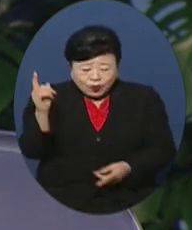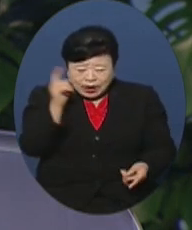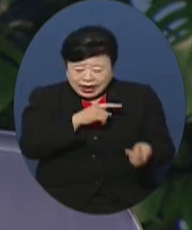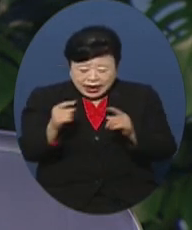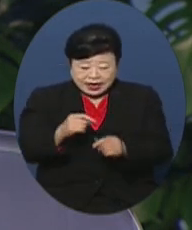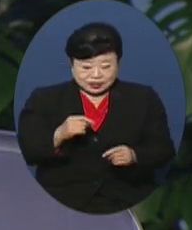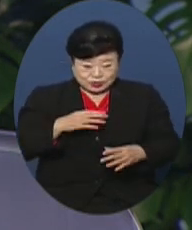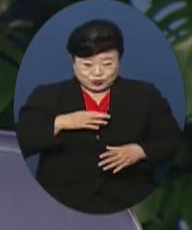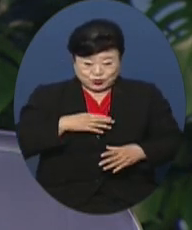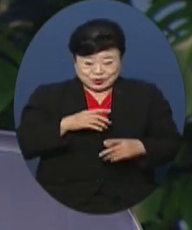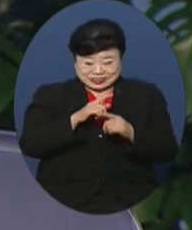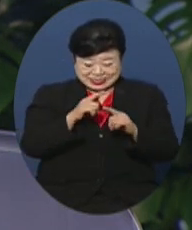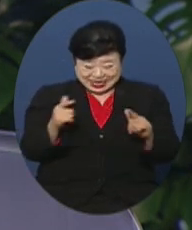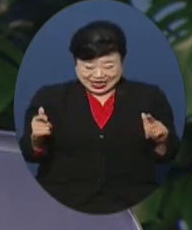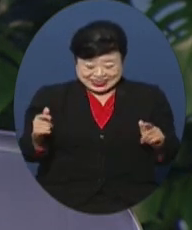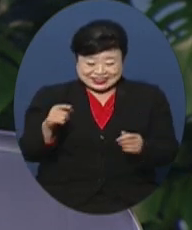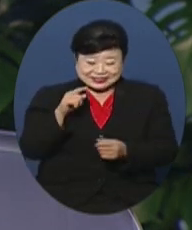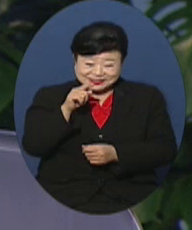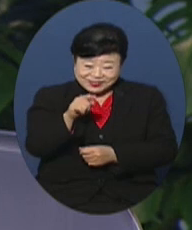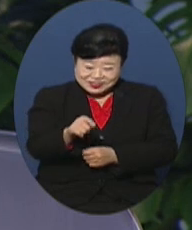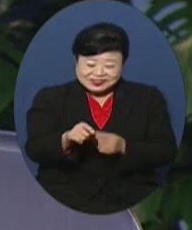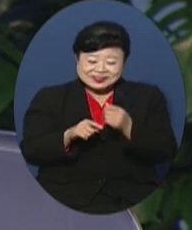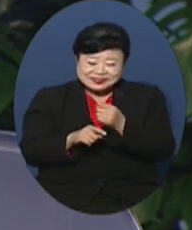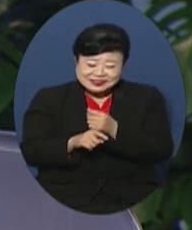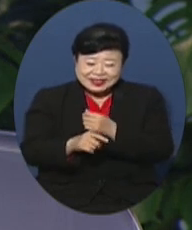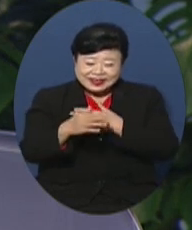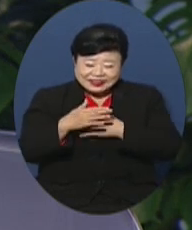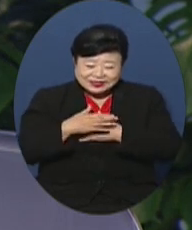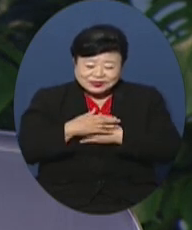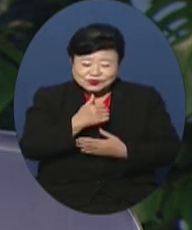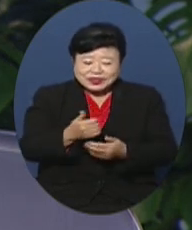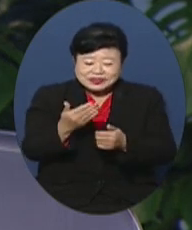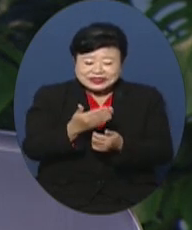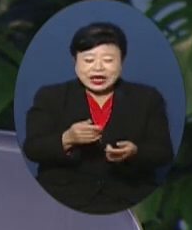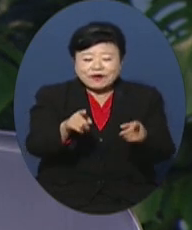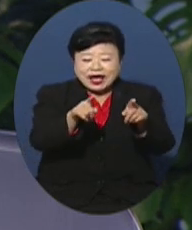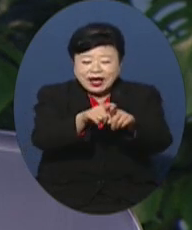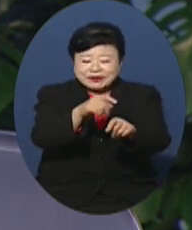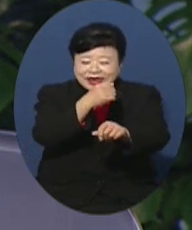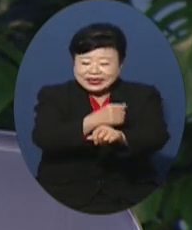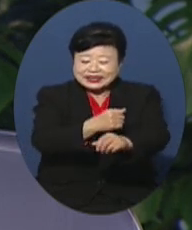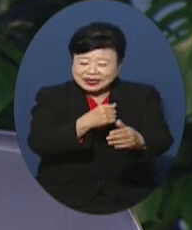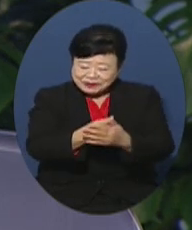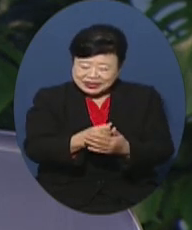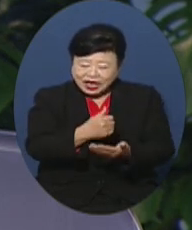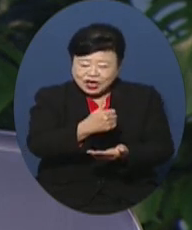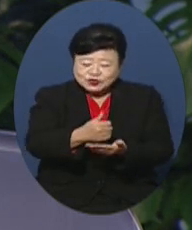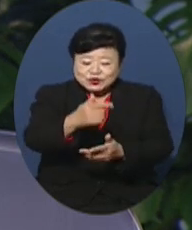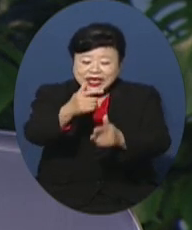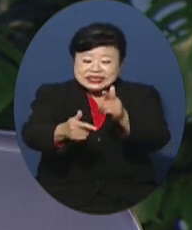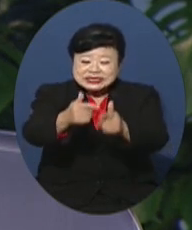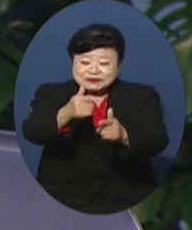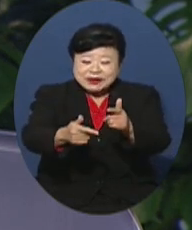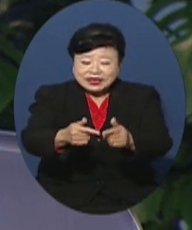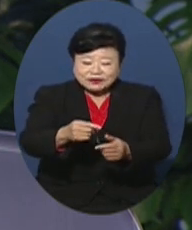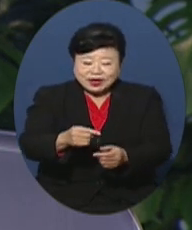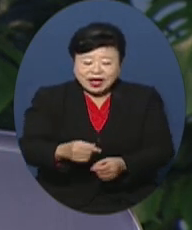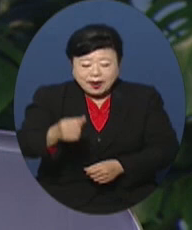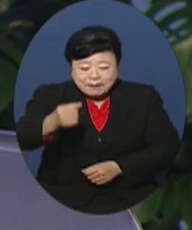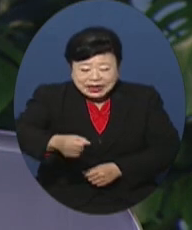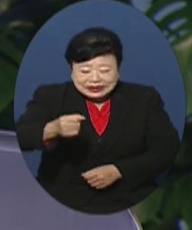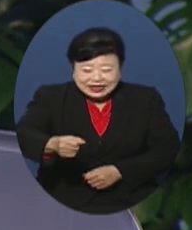다닐지라도 해를 두려워하지 아니할 것은 주께서 나와 함께 하심이라. 주의